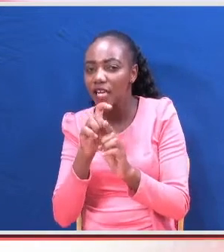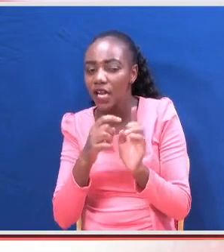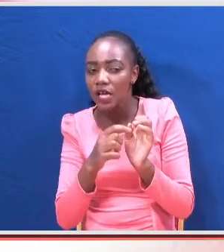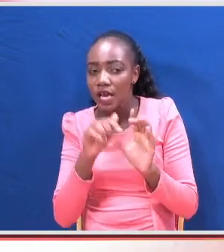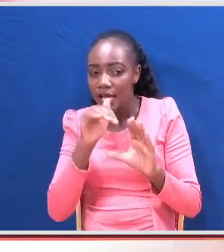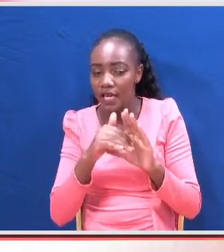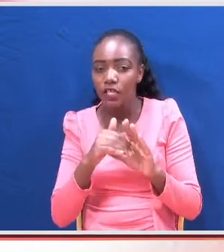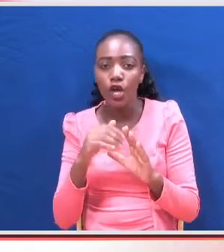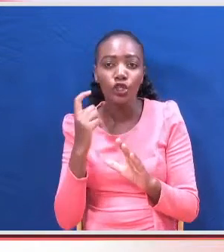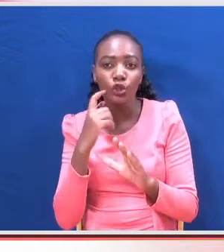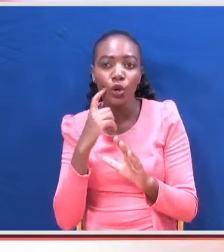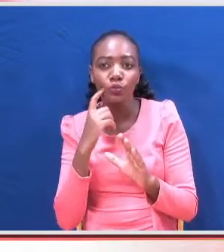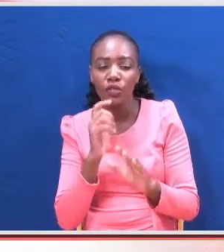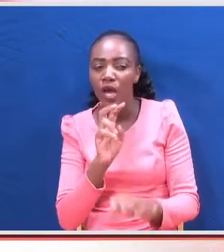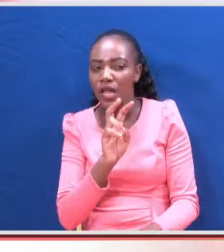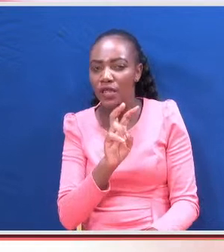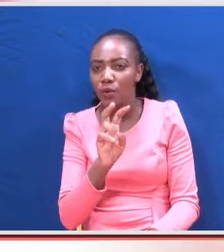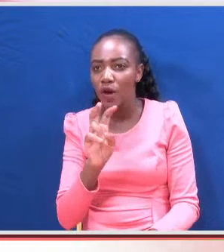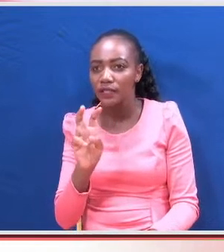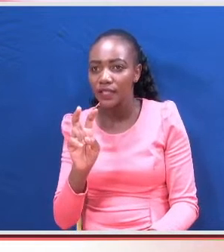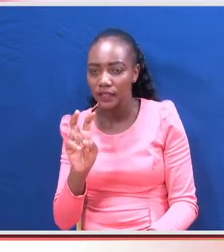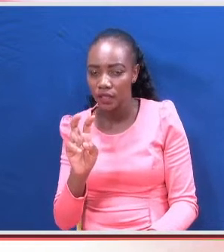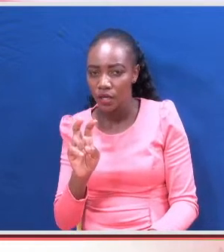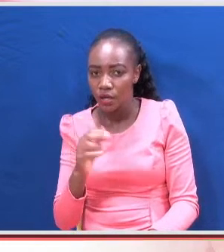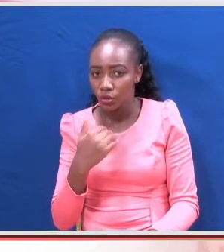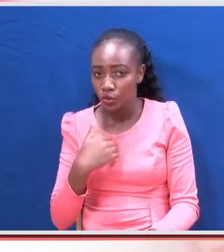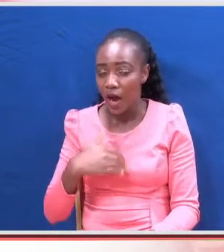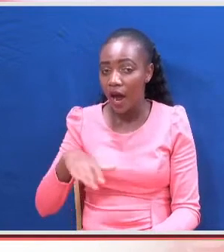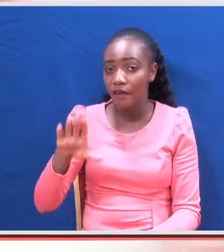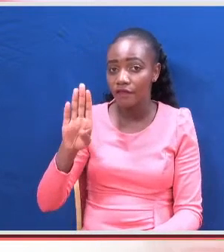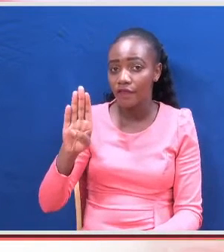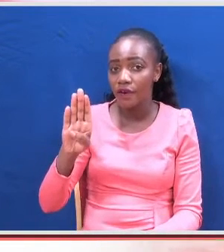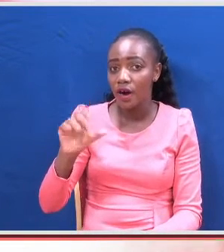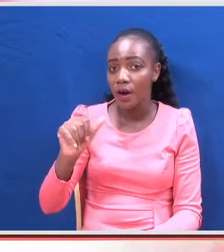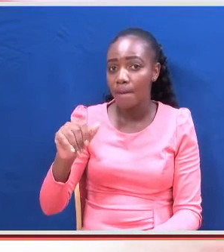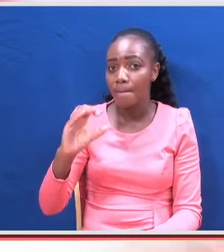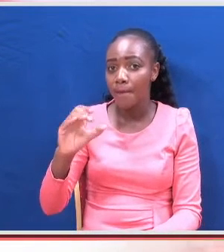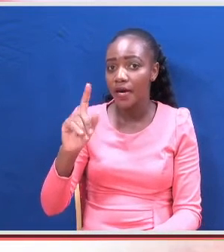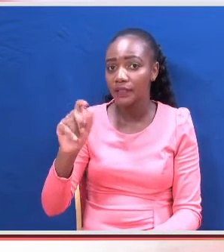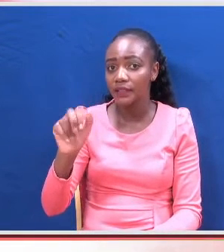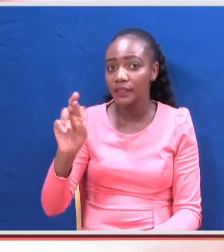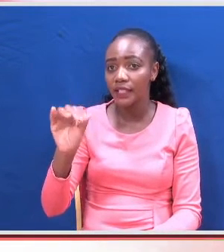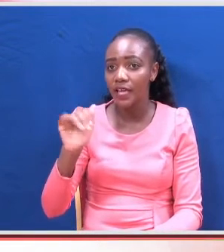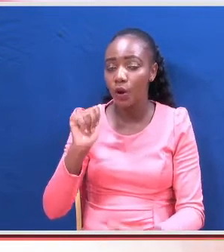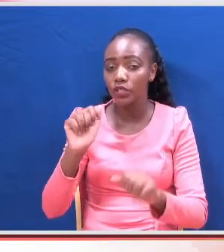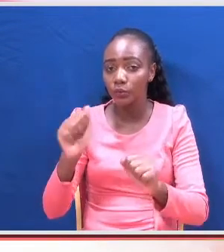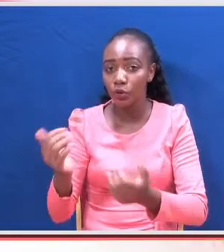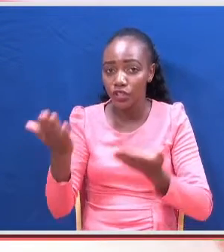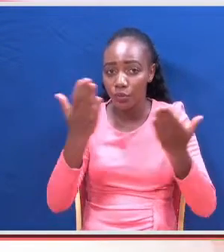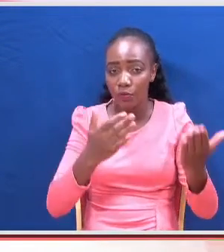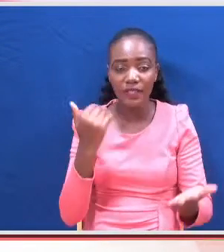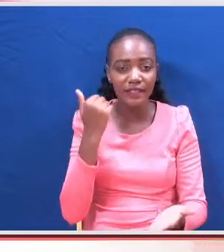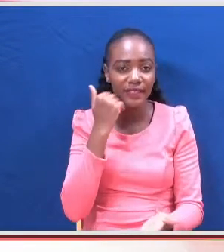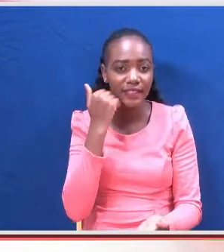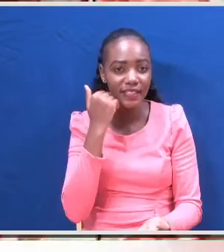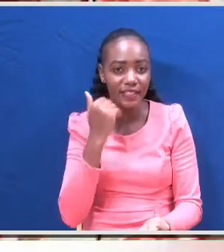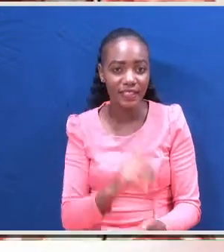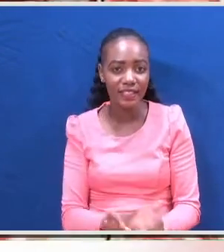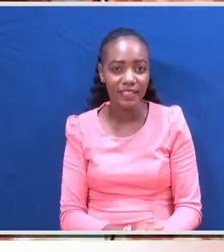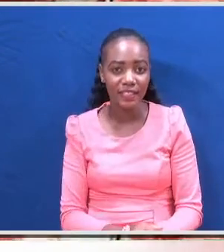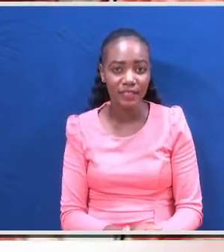maduka makubwa zilipatikana zikiwa na bakteria ambazo zinaweza kusababisha magonjwa, kama anavyotuarifu Sharon